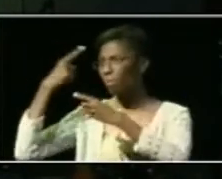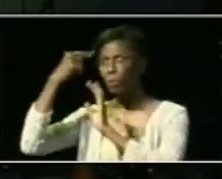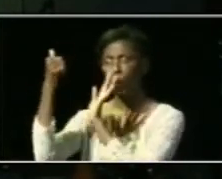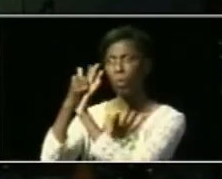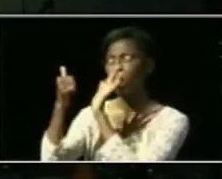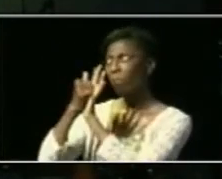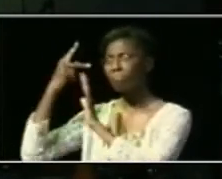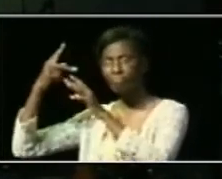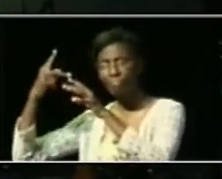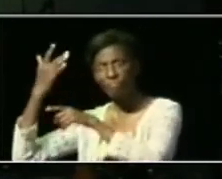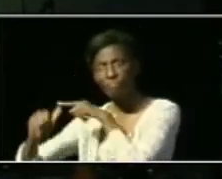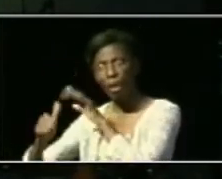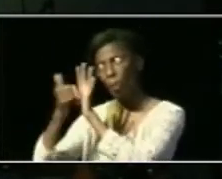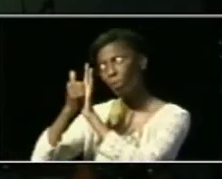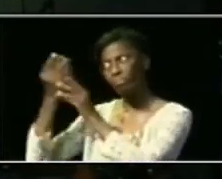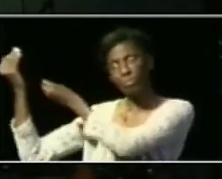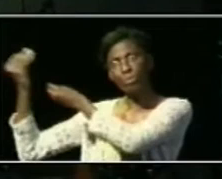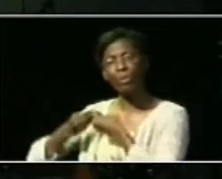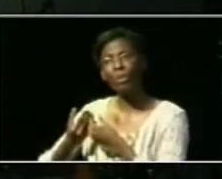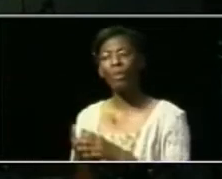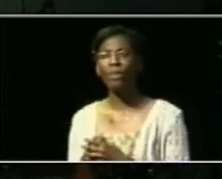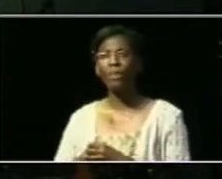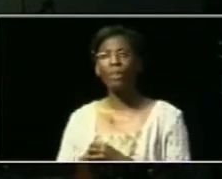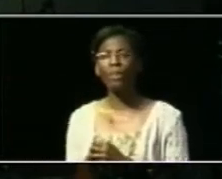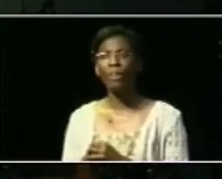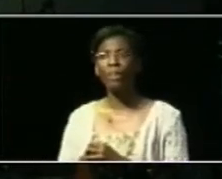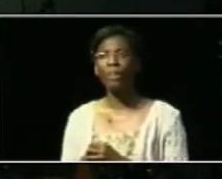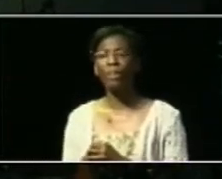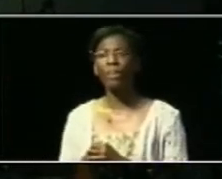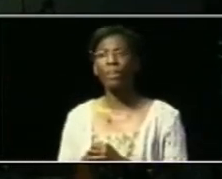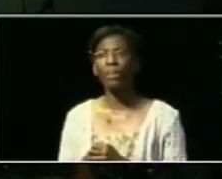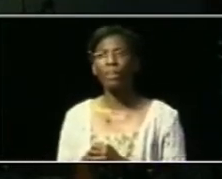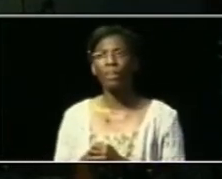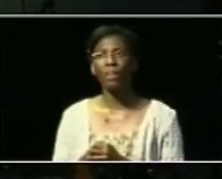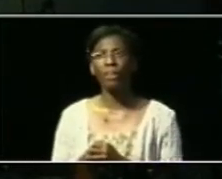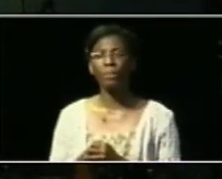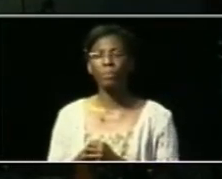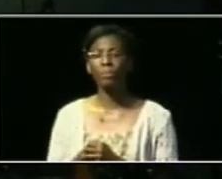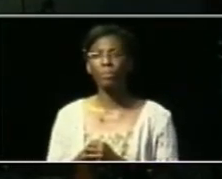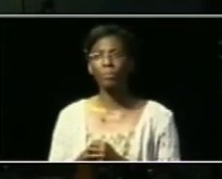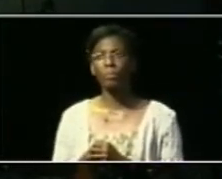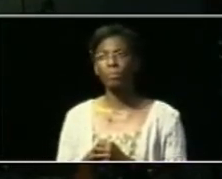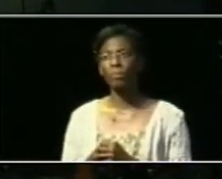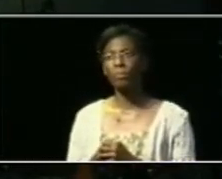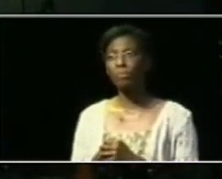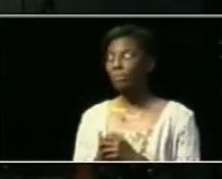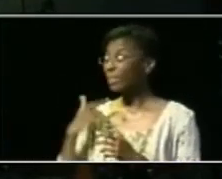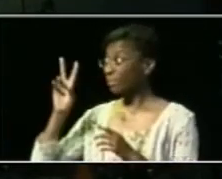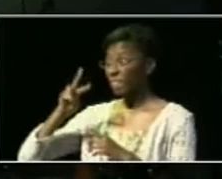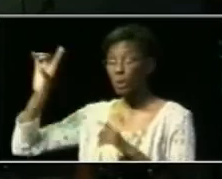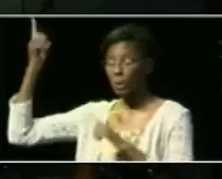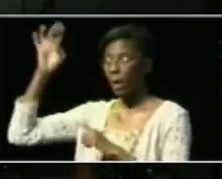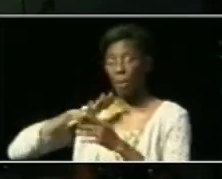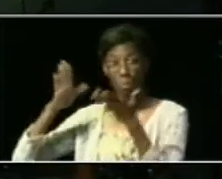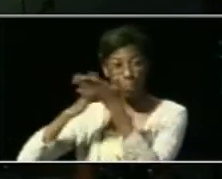mission, pour la mission. God has a mission for you as part of this great conference covering the northern part of France. Dieu a une œuvre pour